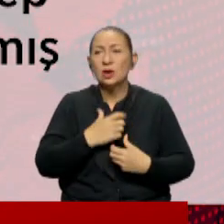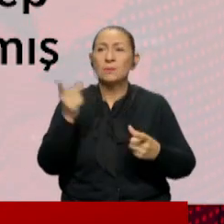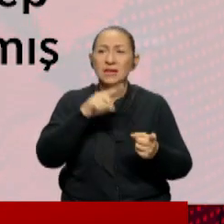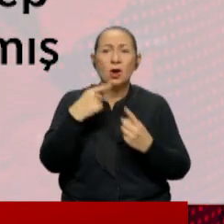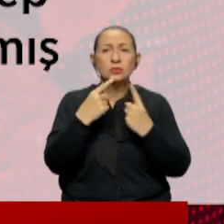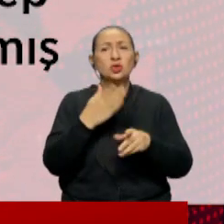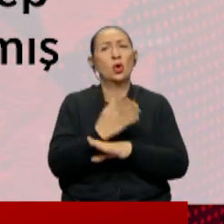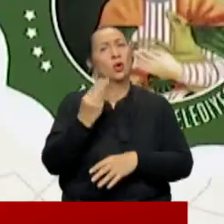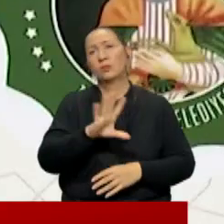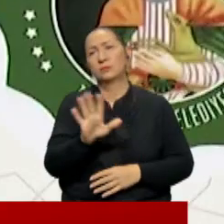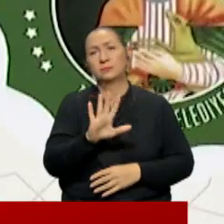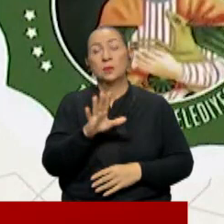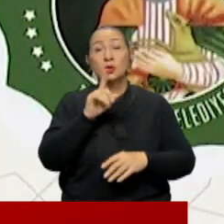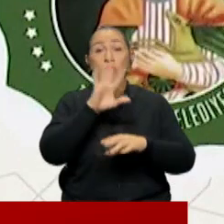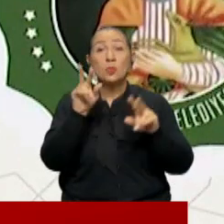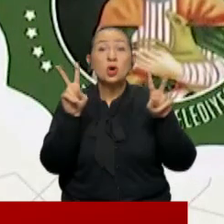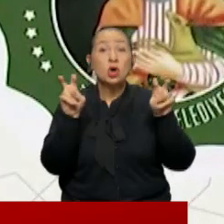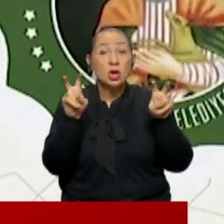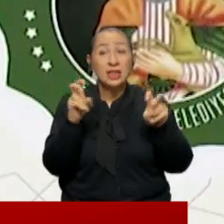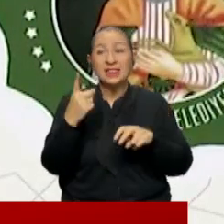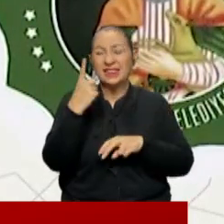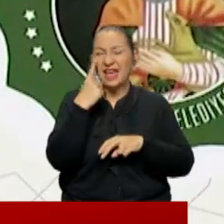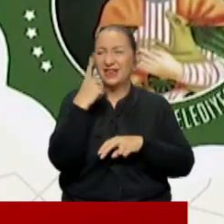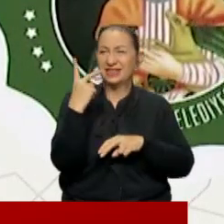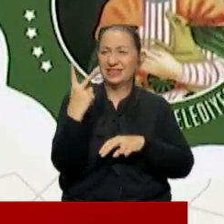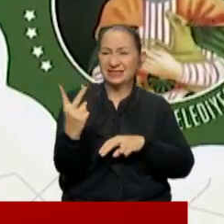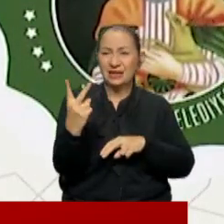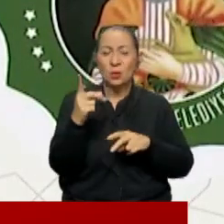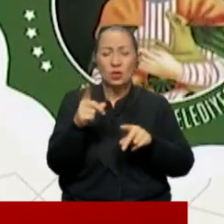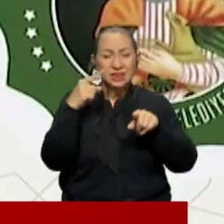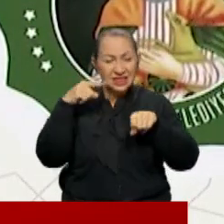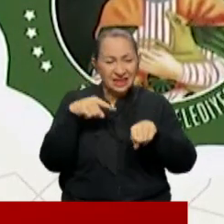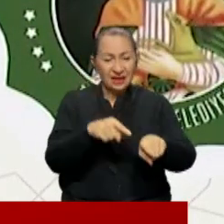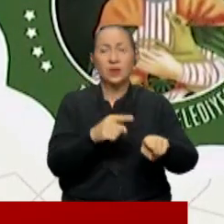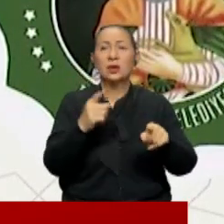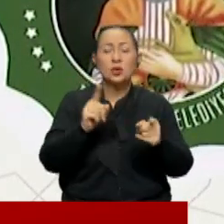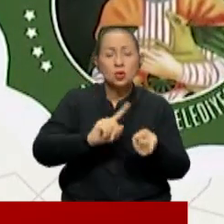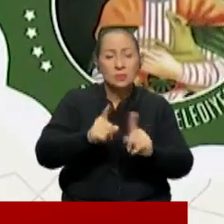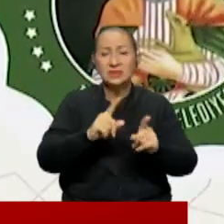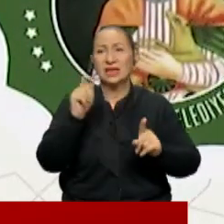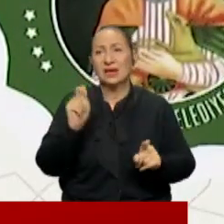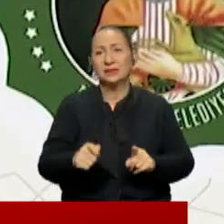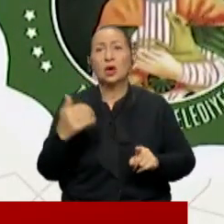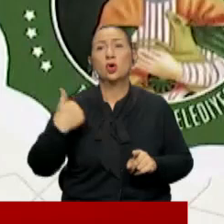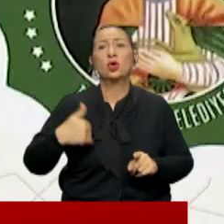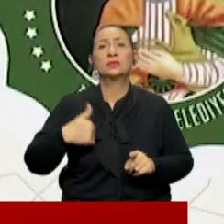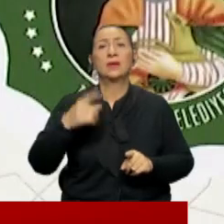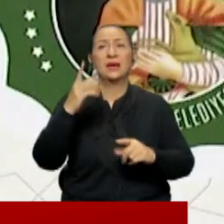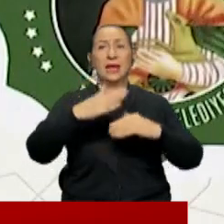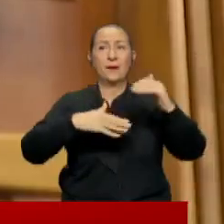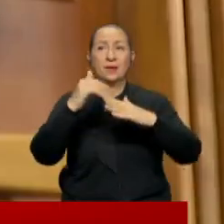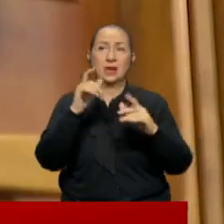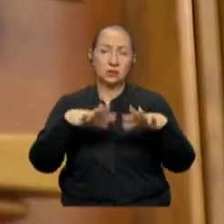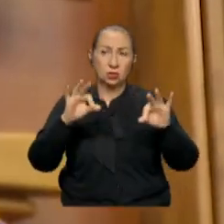konuşmayı doğru bulmuyorum tüm meselelerinin devlet nezdinde takipini ve yürütmesini yapacak kurumsal bir yapı